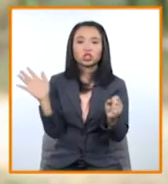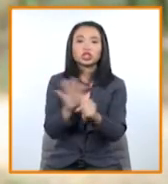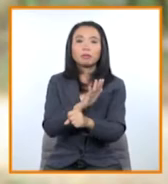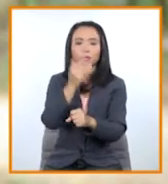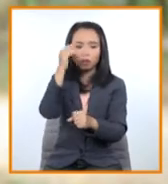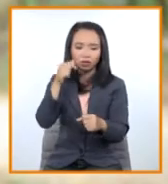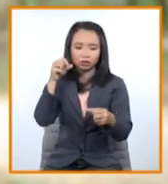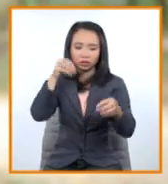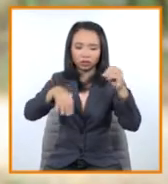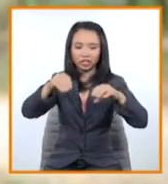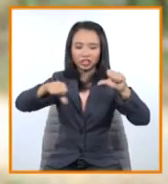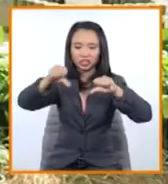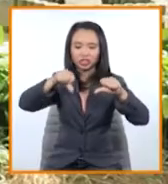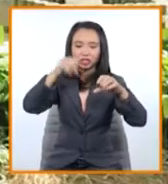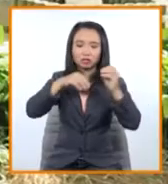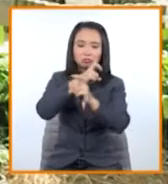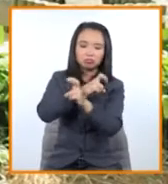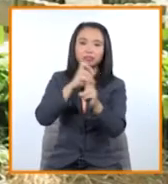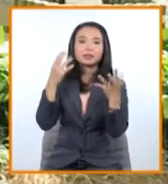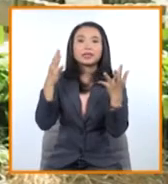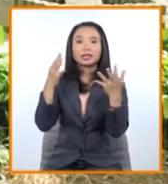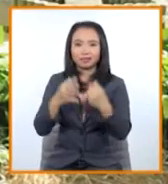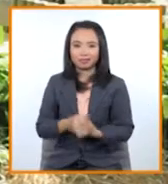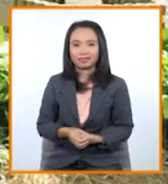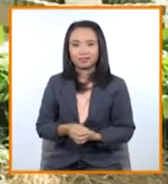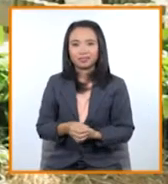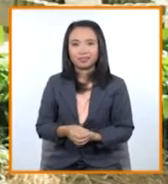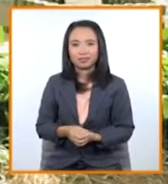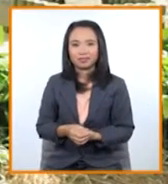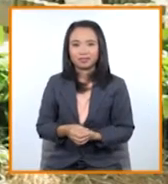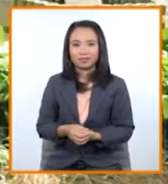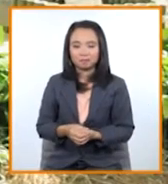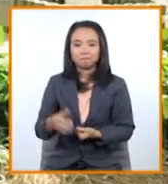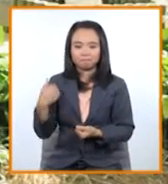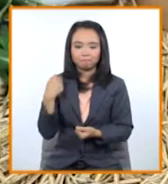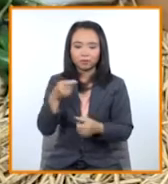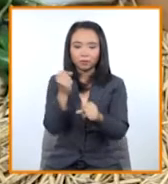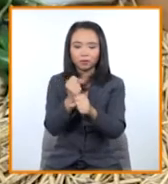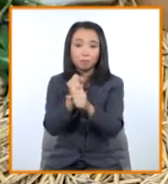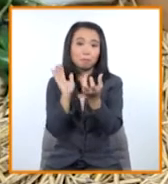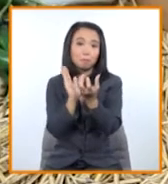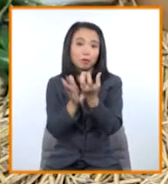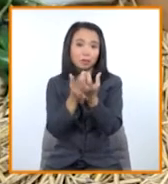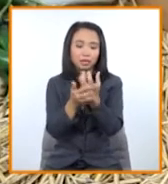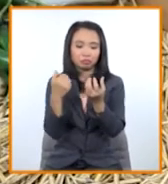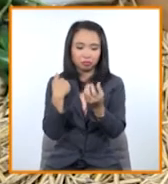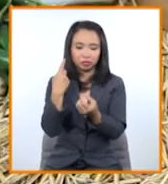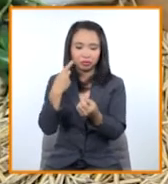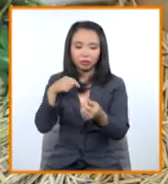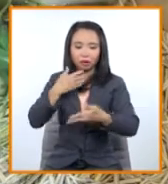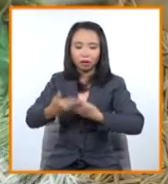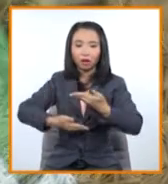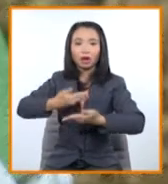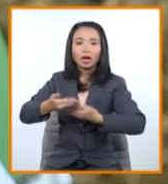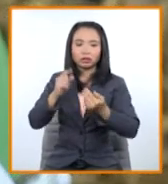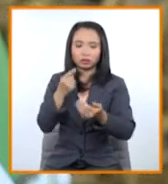ไม่ใช้สารเคมีเลย อีกหนึ่งเกษตรกรอินทรีย์ซึ่งทำสวนผลไม้เคมีนานหลายสิบปีขายผลผลิตได้ไม่เ